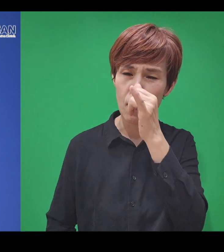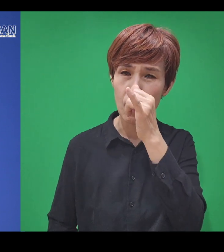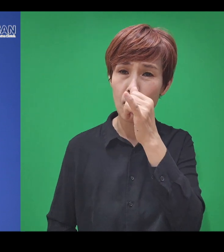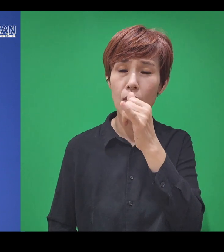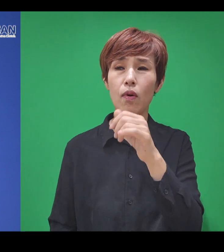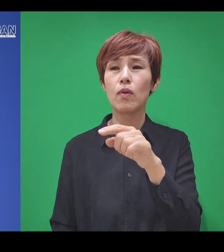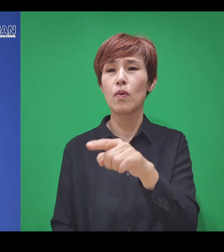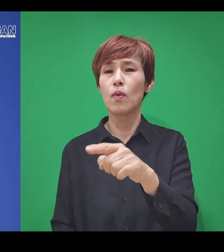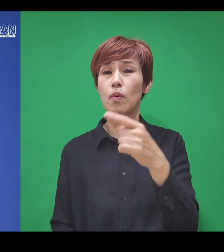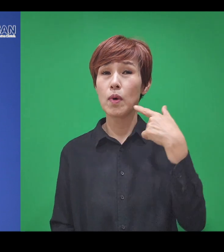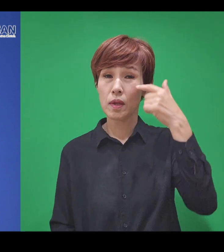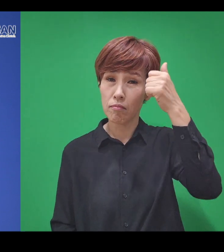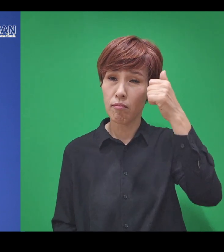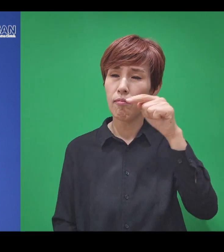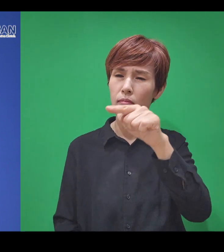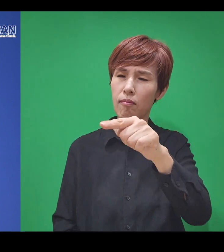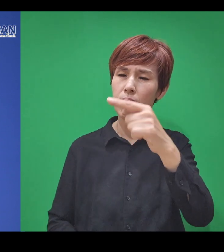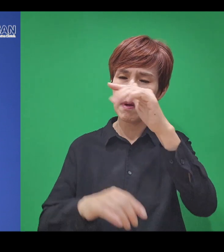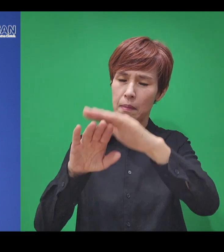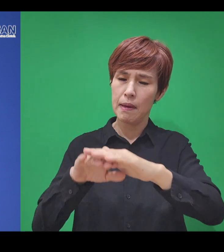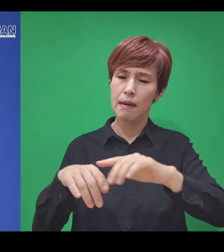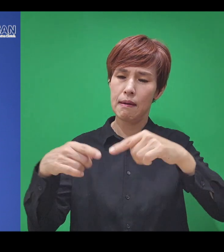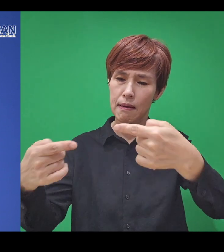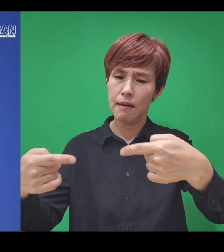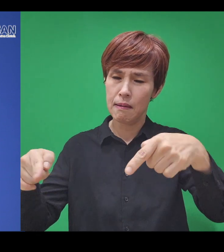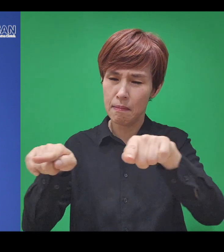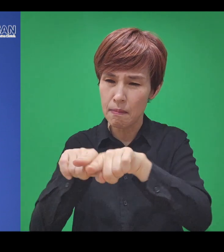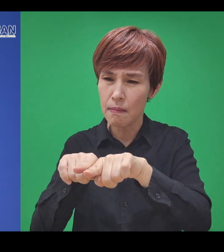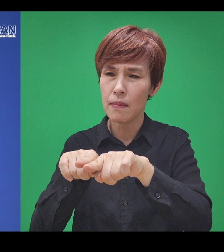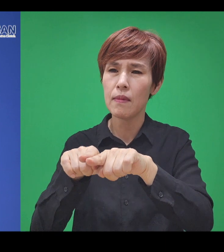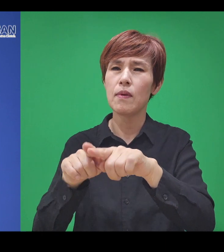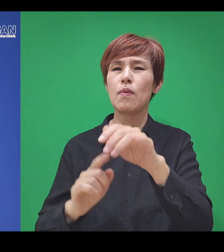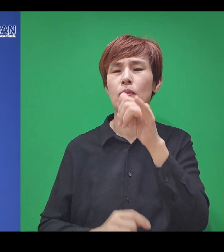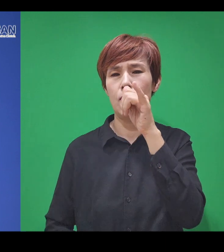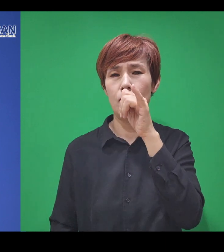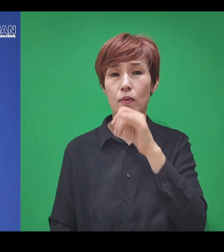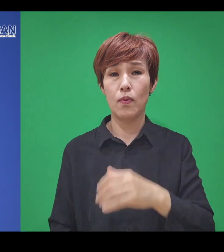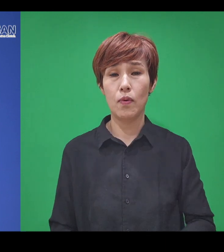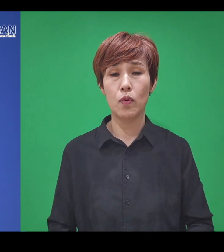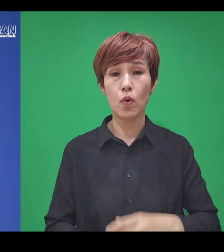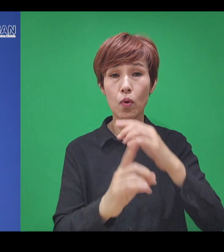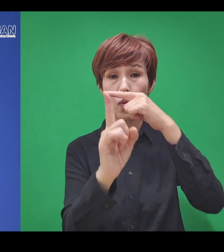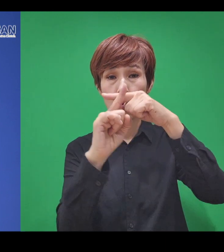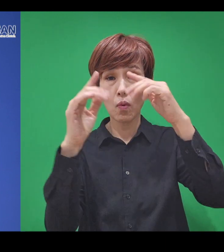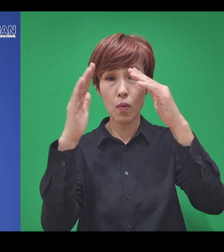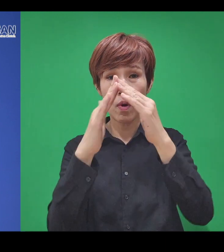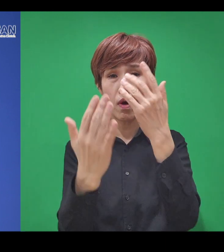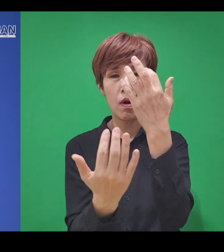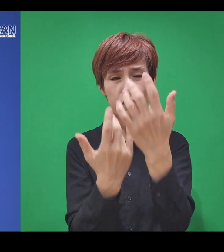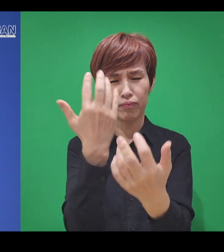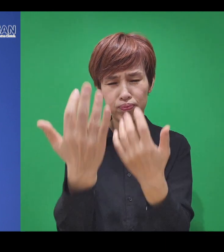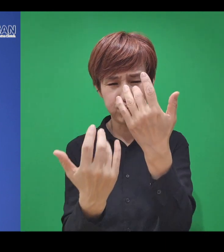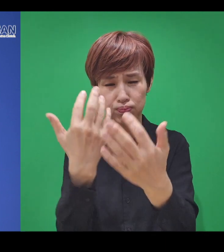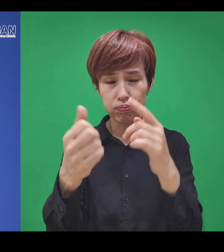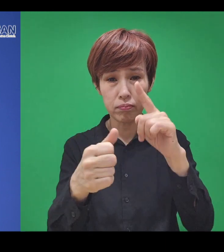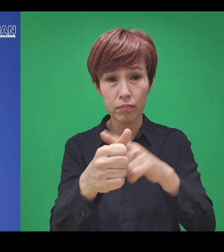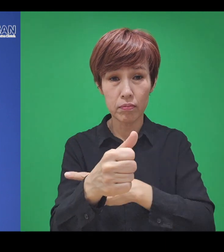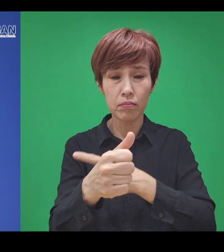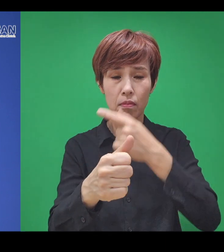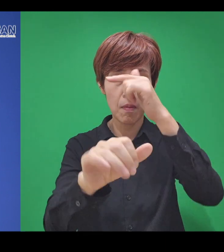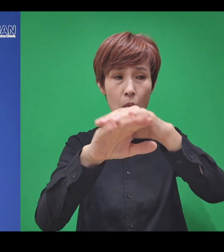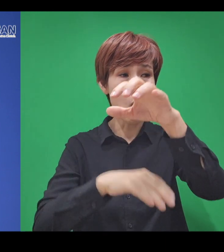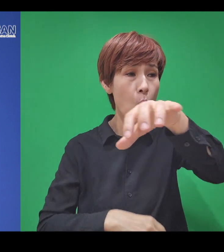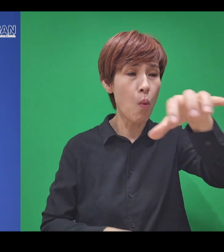계실 테고, 또 교회가 불타서 예배의 자리를 잃어버린 분들도 계실 겁니다.